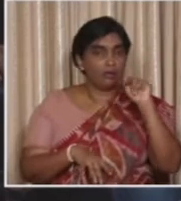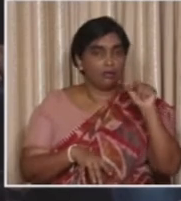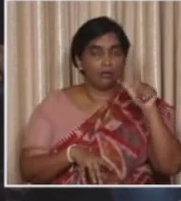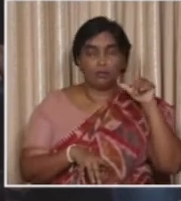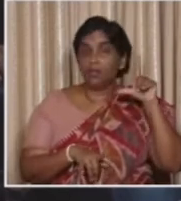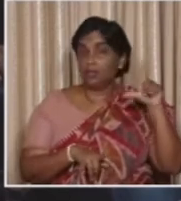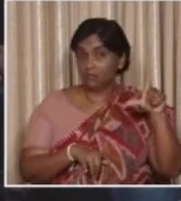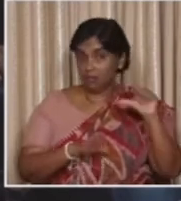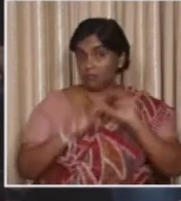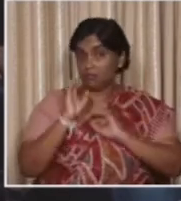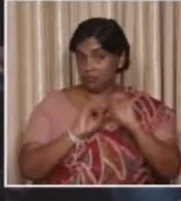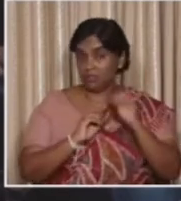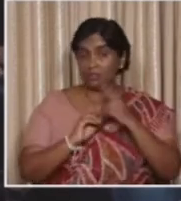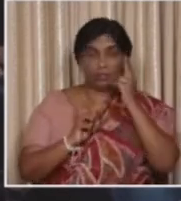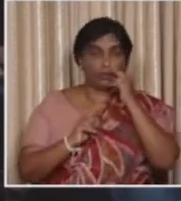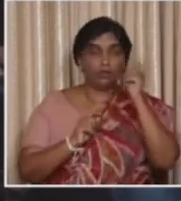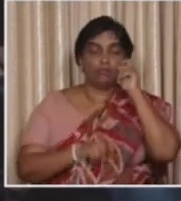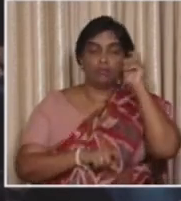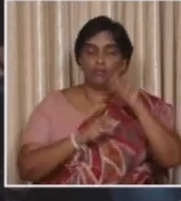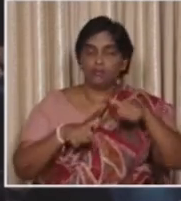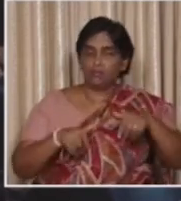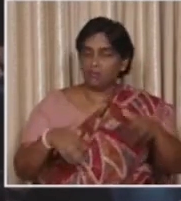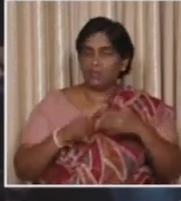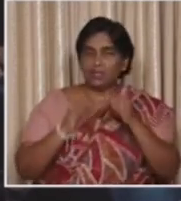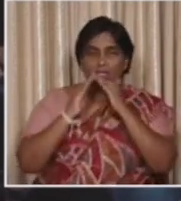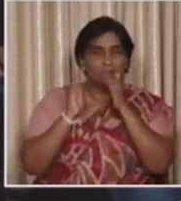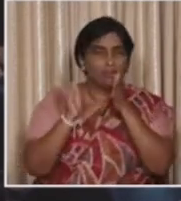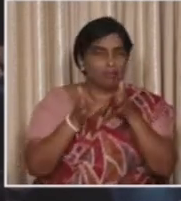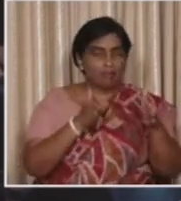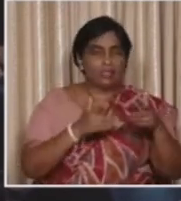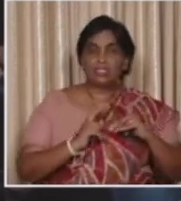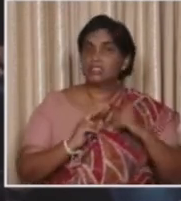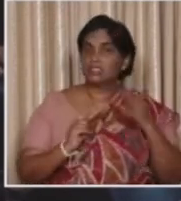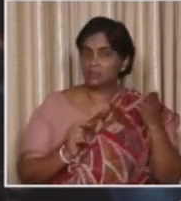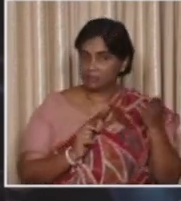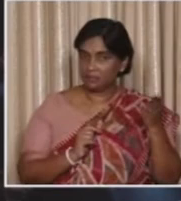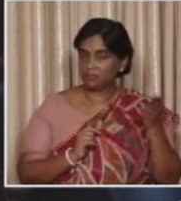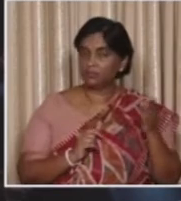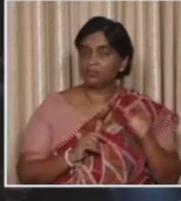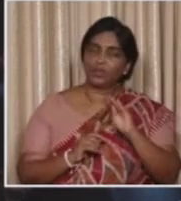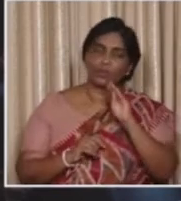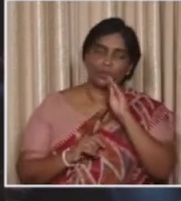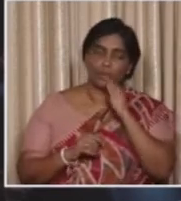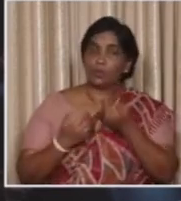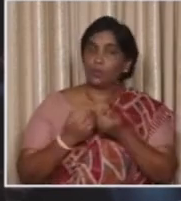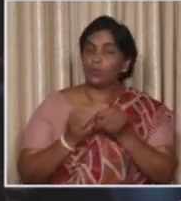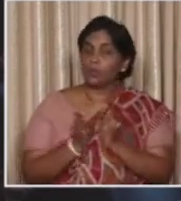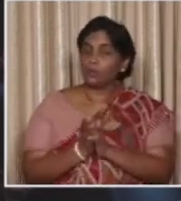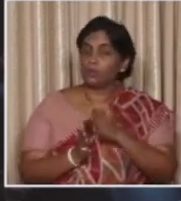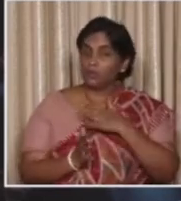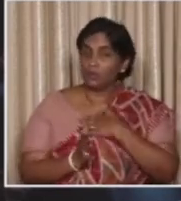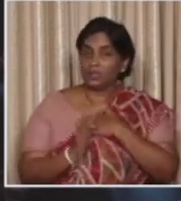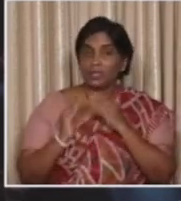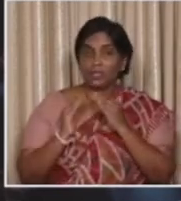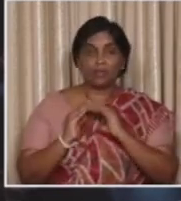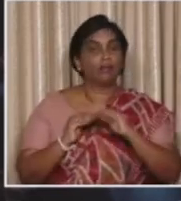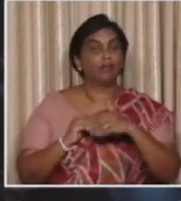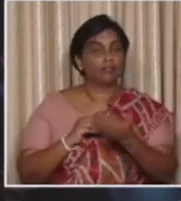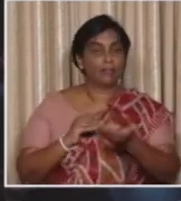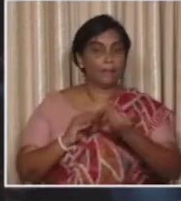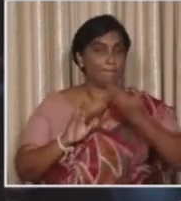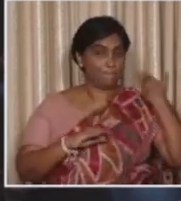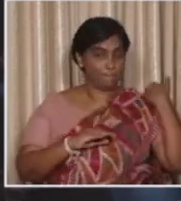66.7% කඳුකරේ දමන ජනතාව තවමත් ලයිම් කාමරවල ජීවත් වෙනවා. අඩුම ගානේ තමන්ගේ ලයිම ඉස්සරහා පිටිපස්සේ